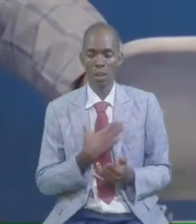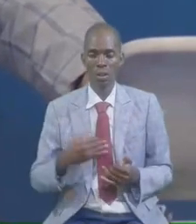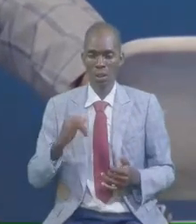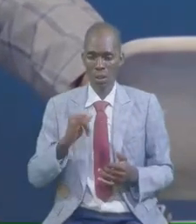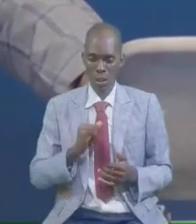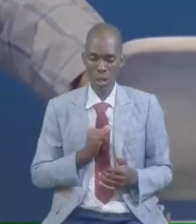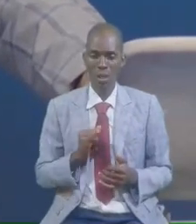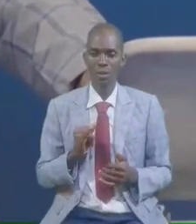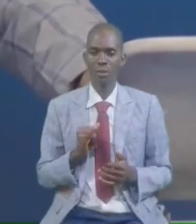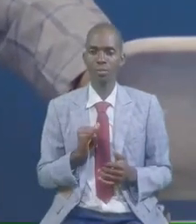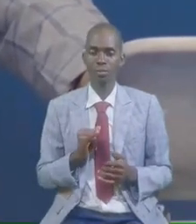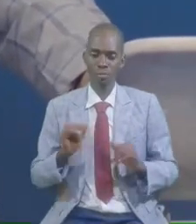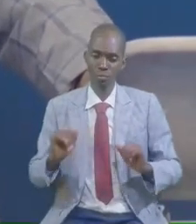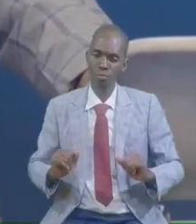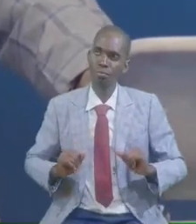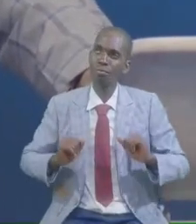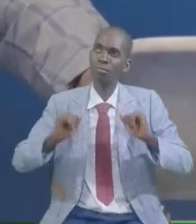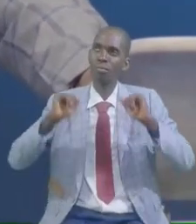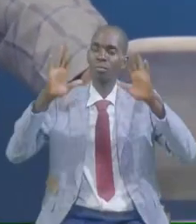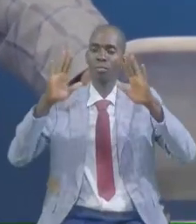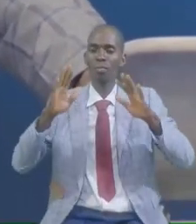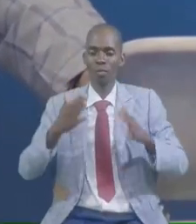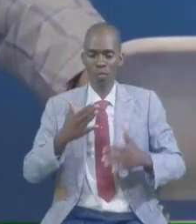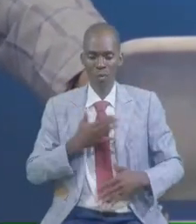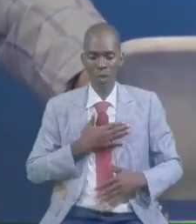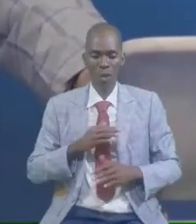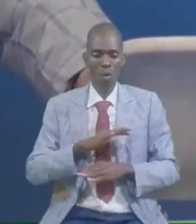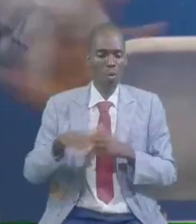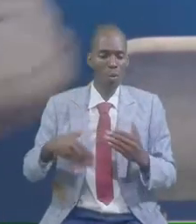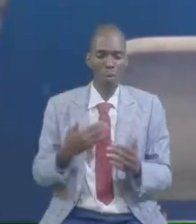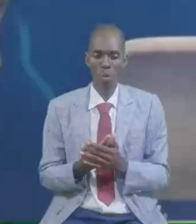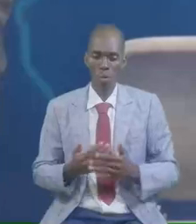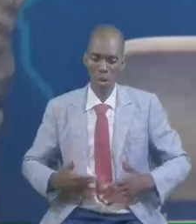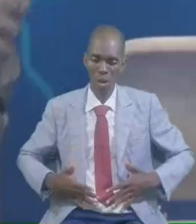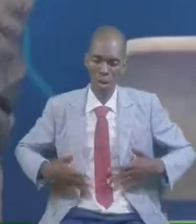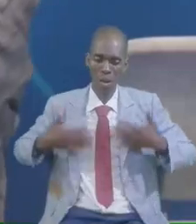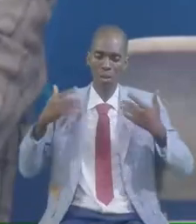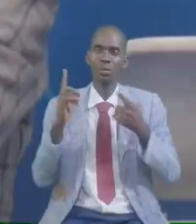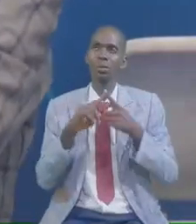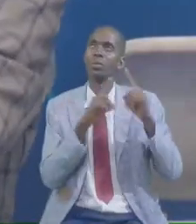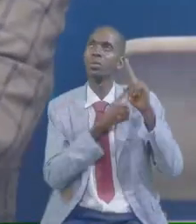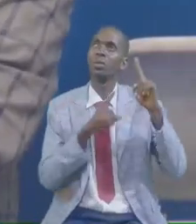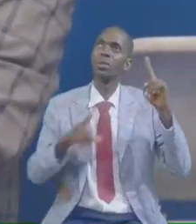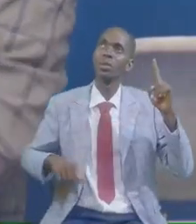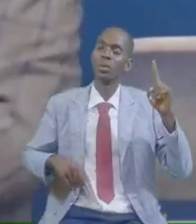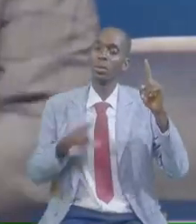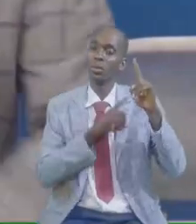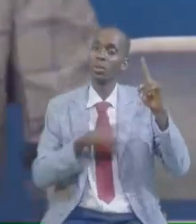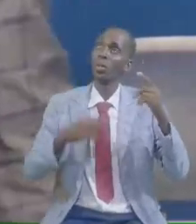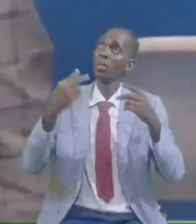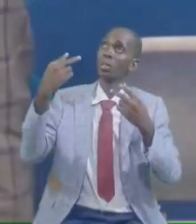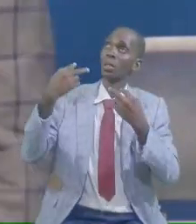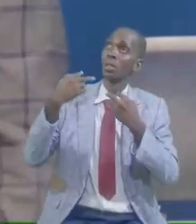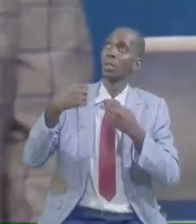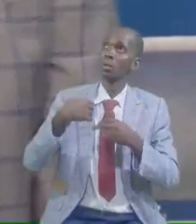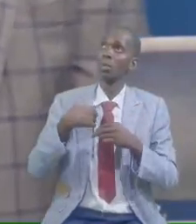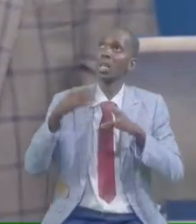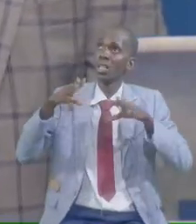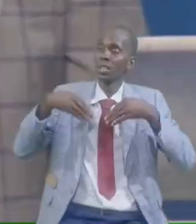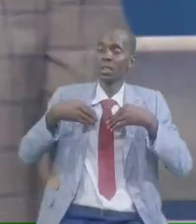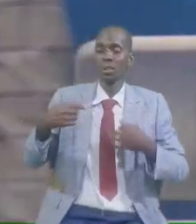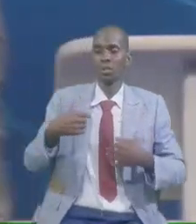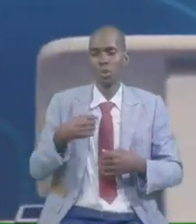fléchis. Je m'abandonne toute ma vie au Seigneur. Seigneur, me voici, reçois-moi. Alors